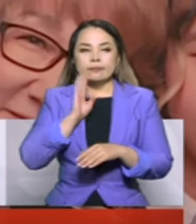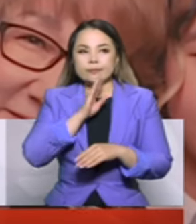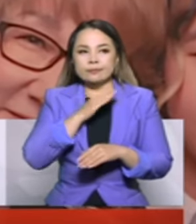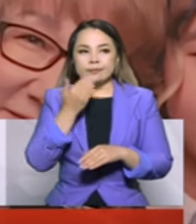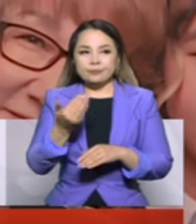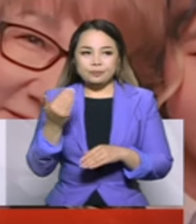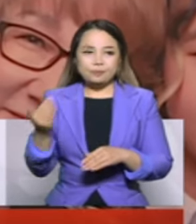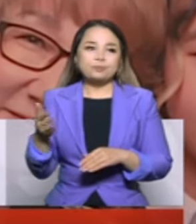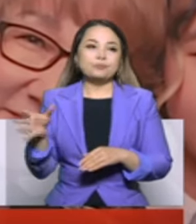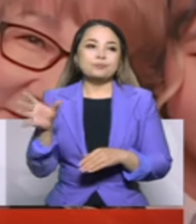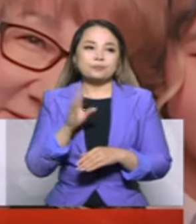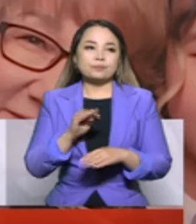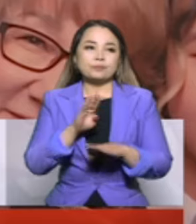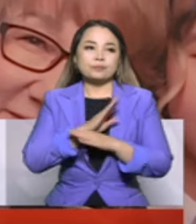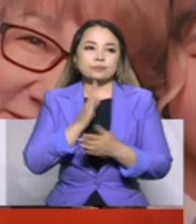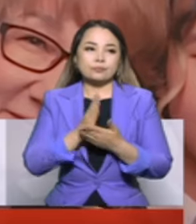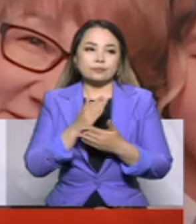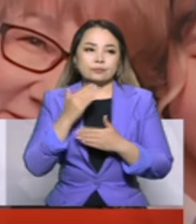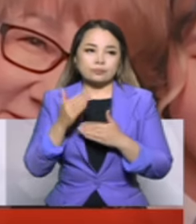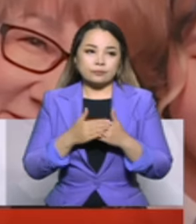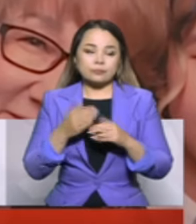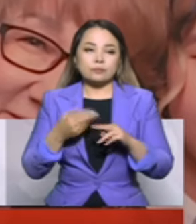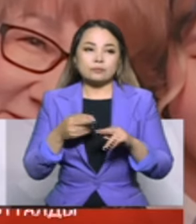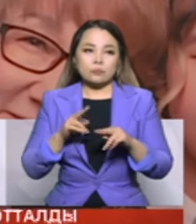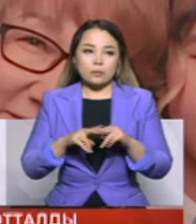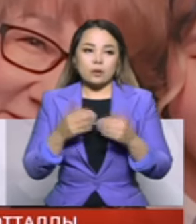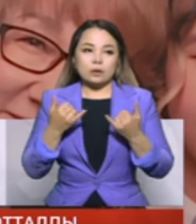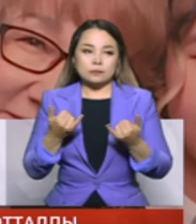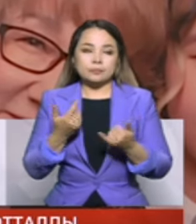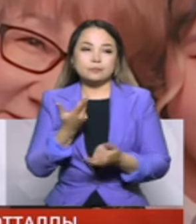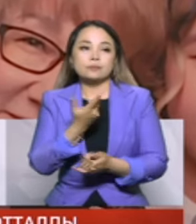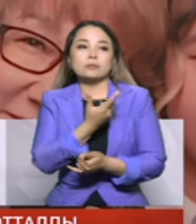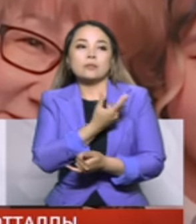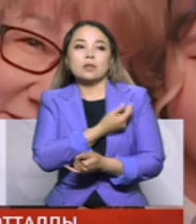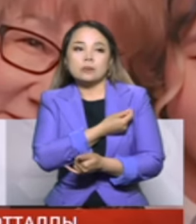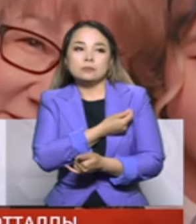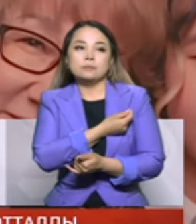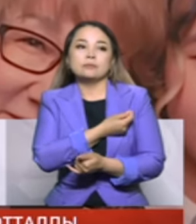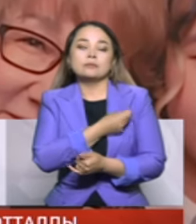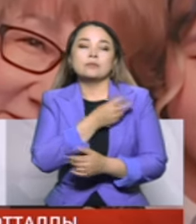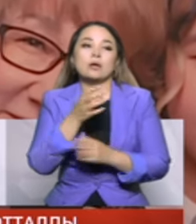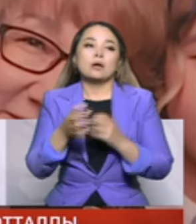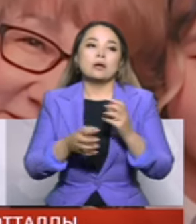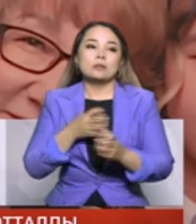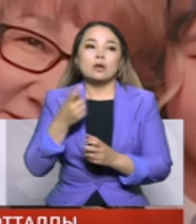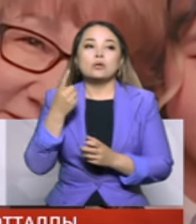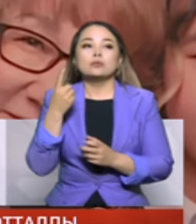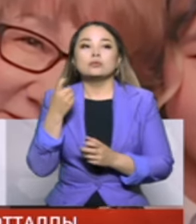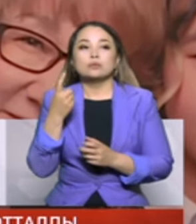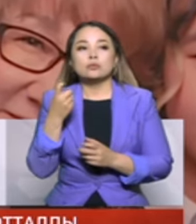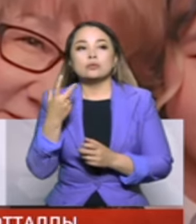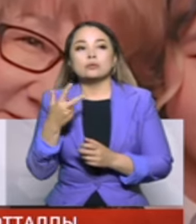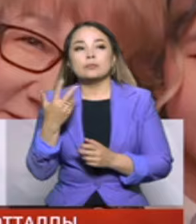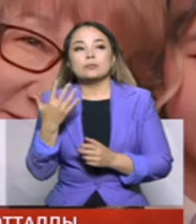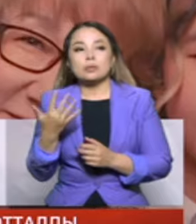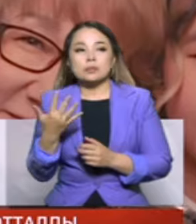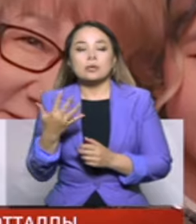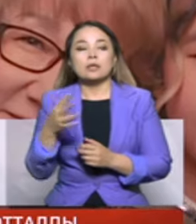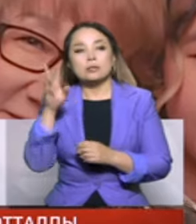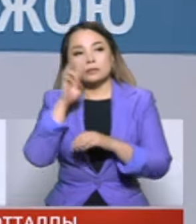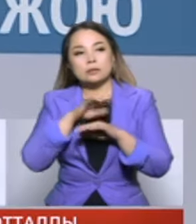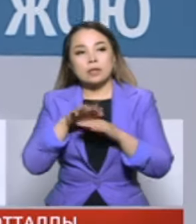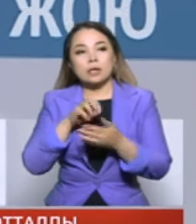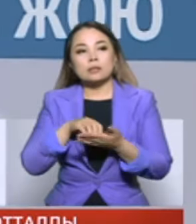өкінішке орай қайтыс болады. Қазіргі осы вакцинация әлемде 135